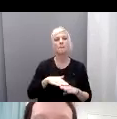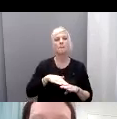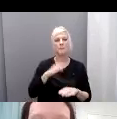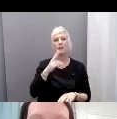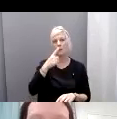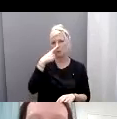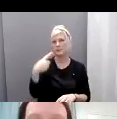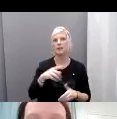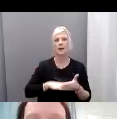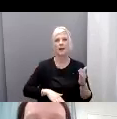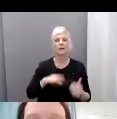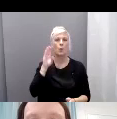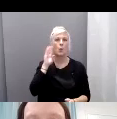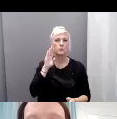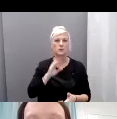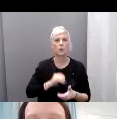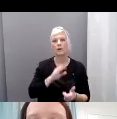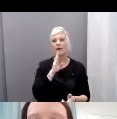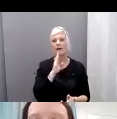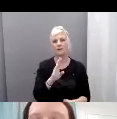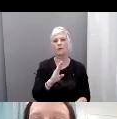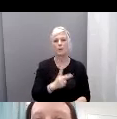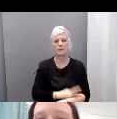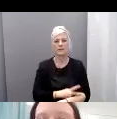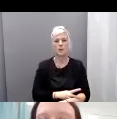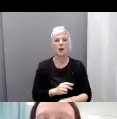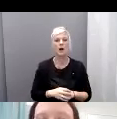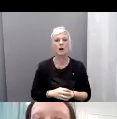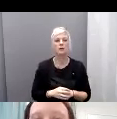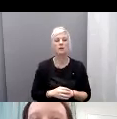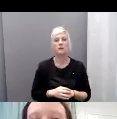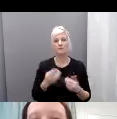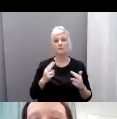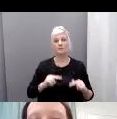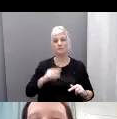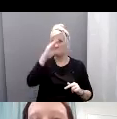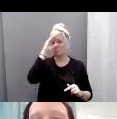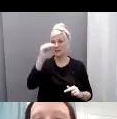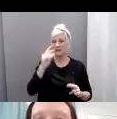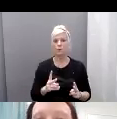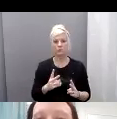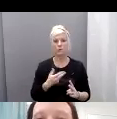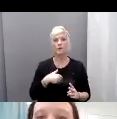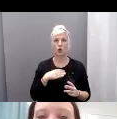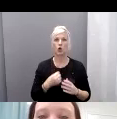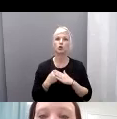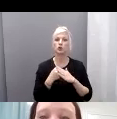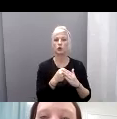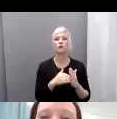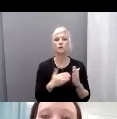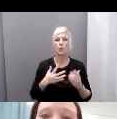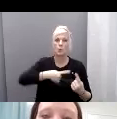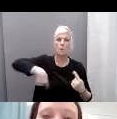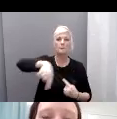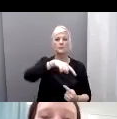heterosexuella. Och män söker i lägre utsträckning stöd från sin